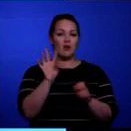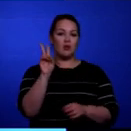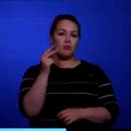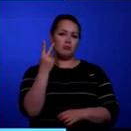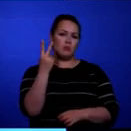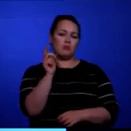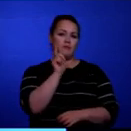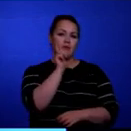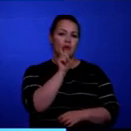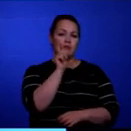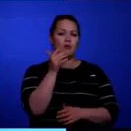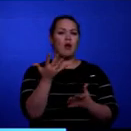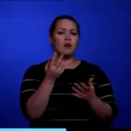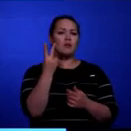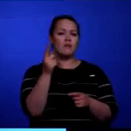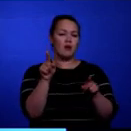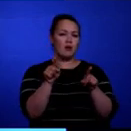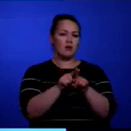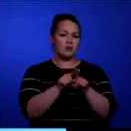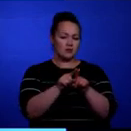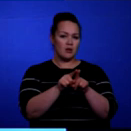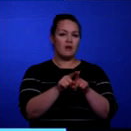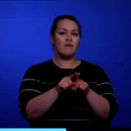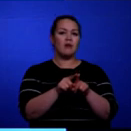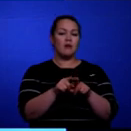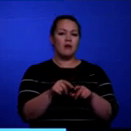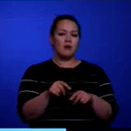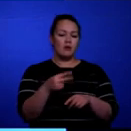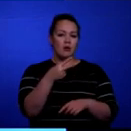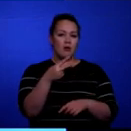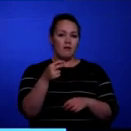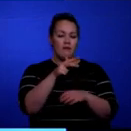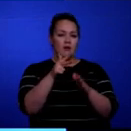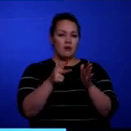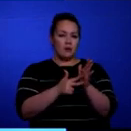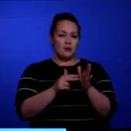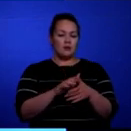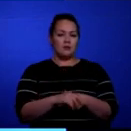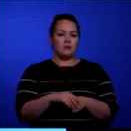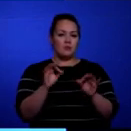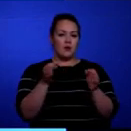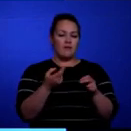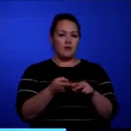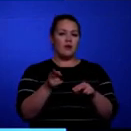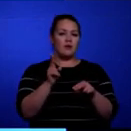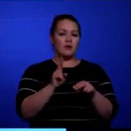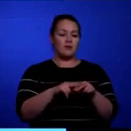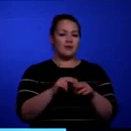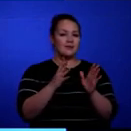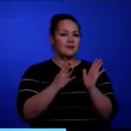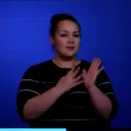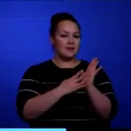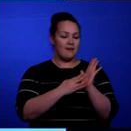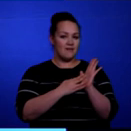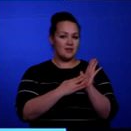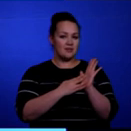карандаша какие два одинаковых слагаемых равны 18 правильно это 9 и